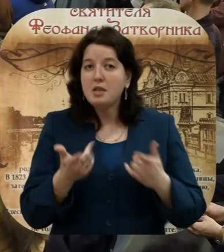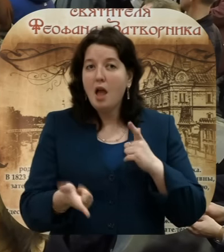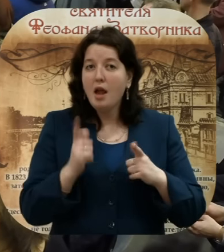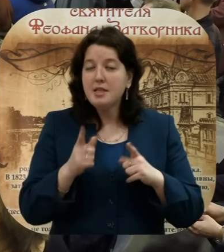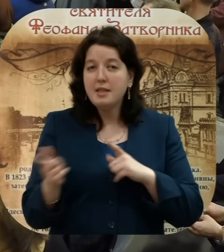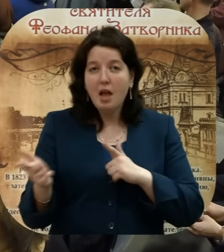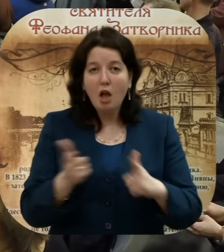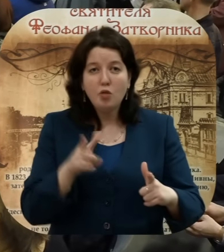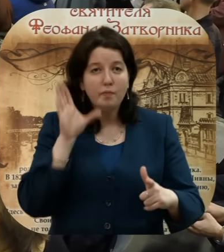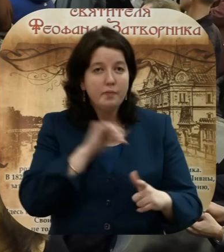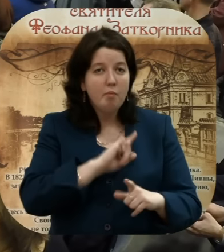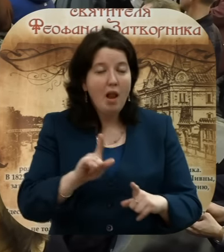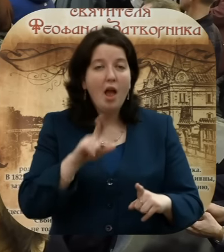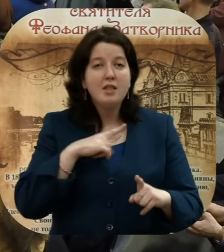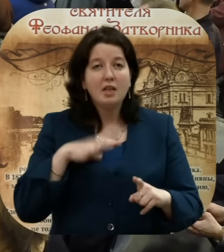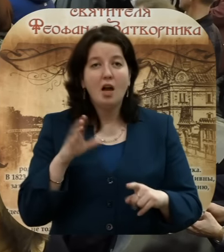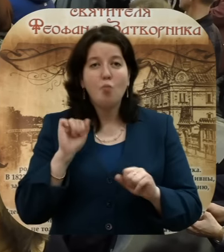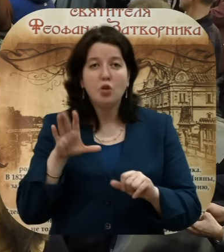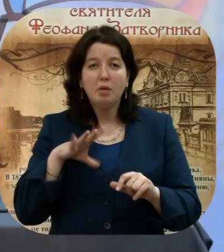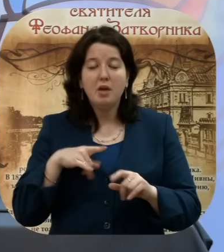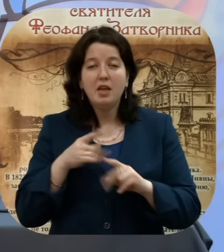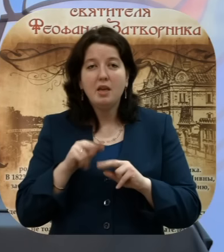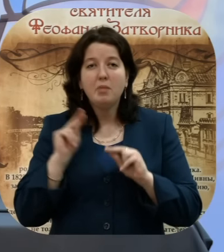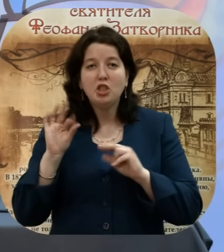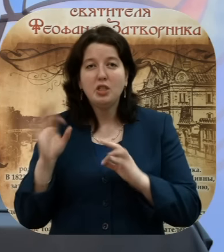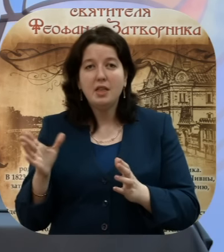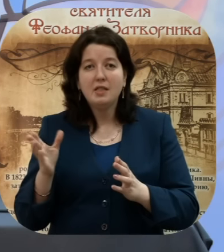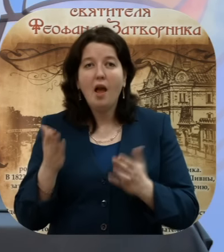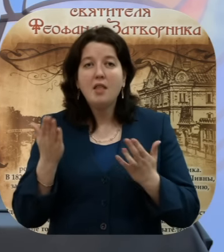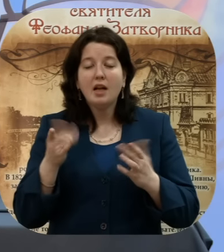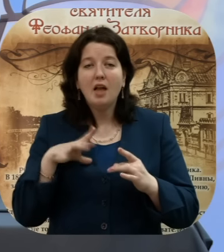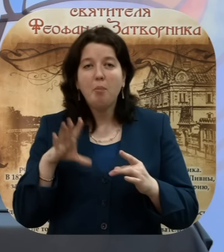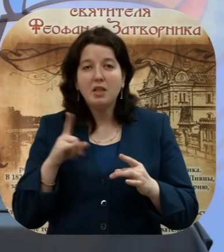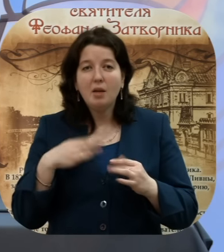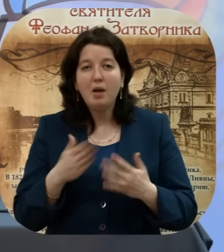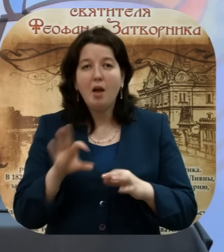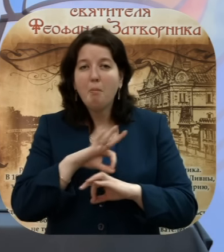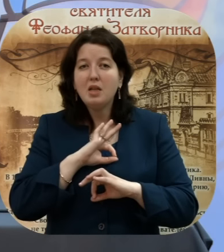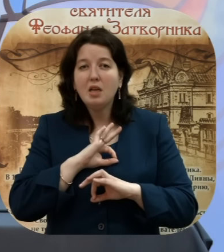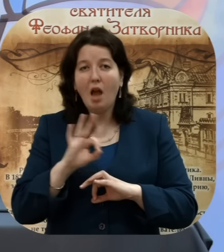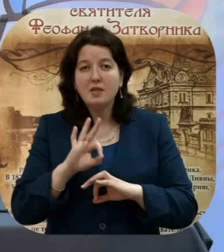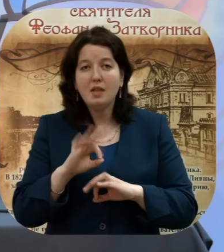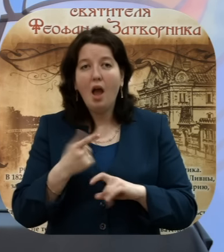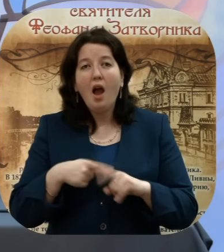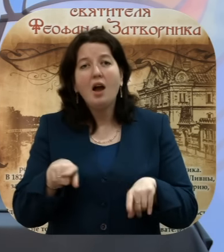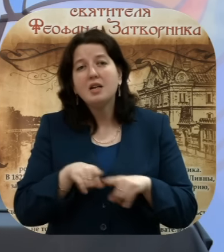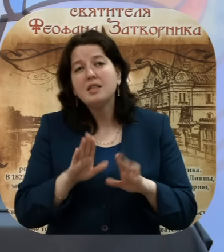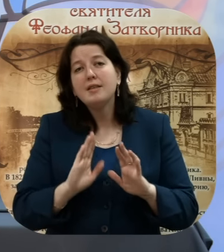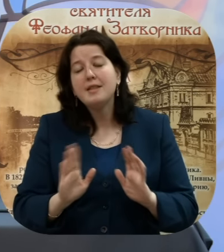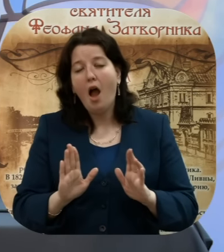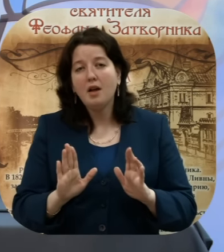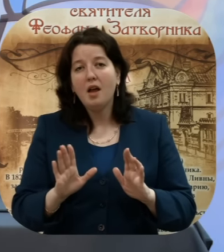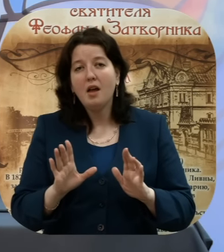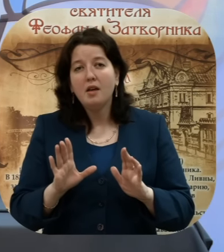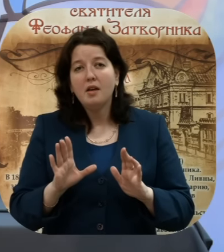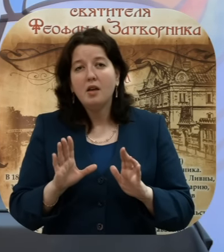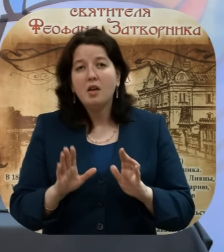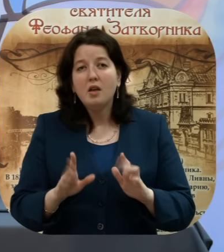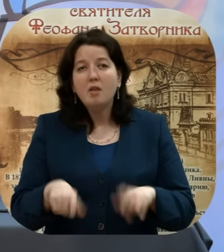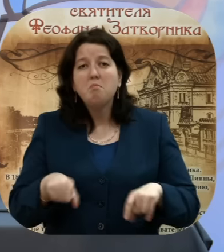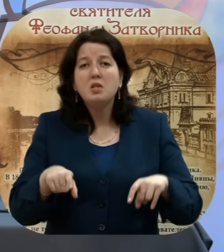причаститься. И это было бы прекрасно. Тогда было бы прекрасно, а не так. Несутся